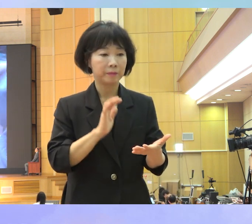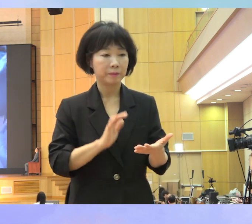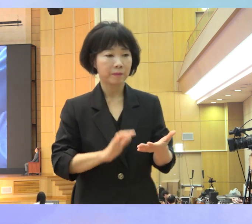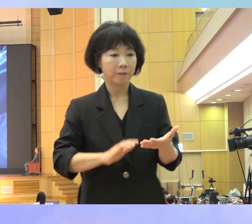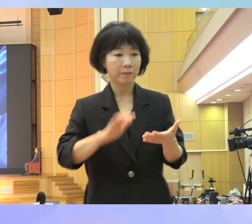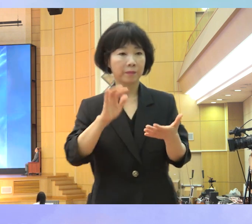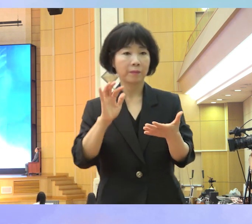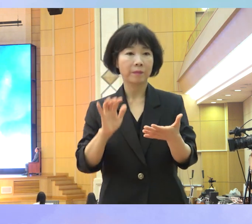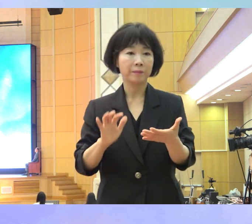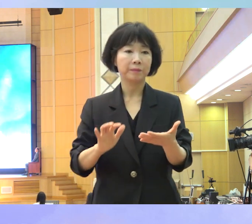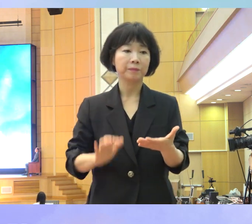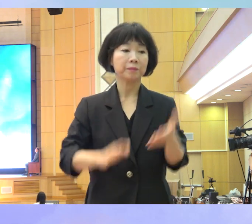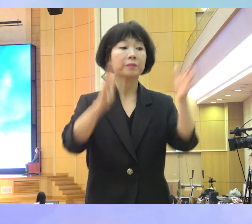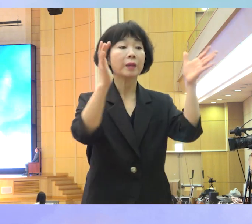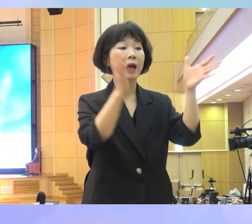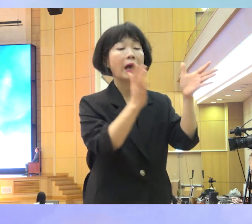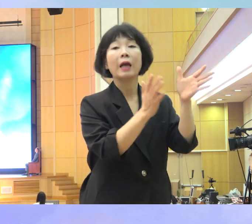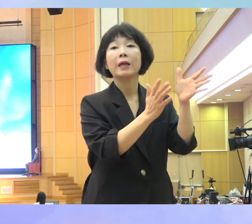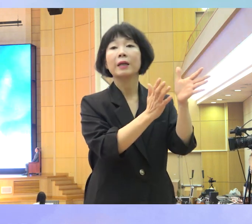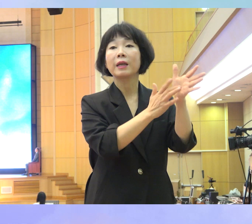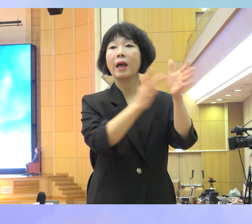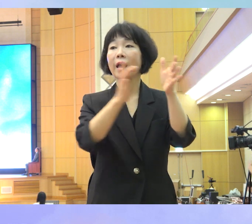예수 아름다우심